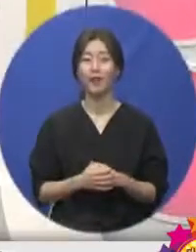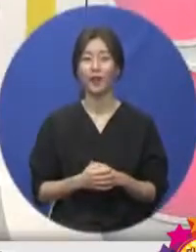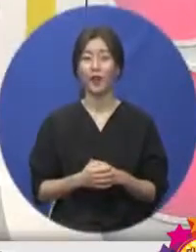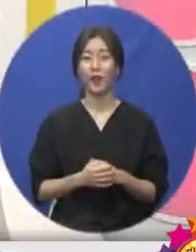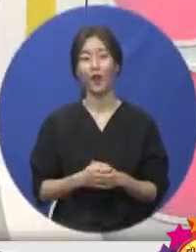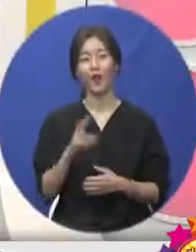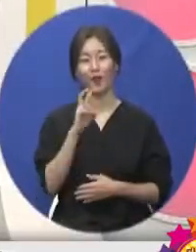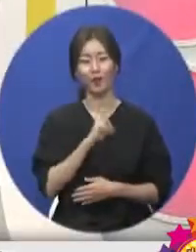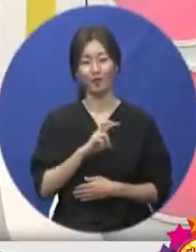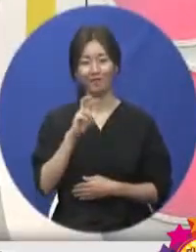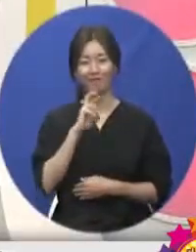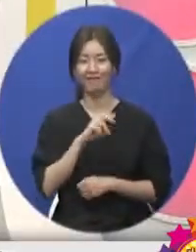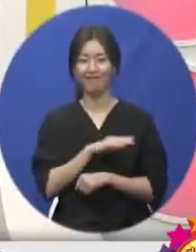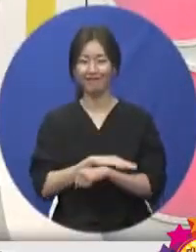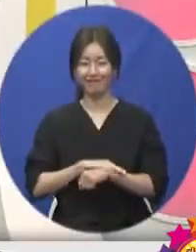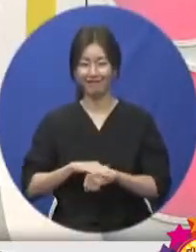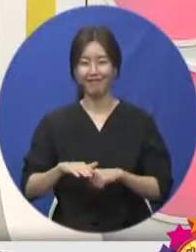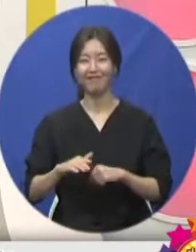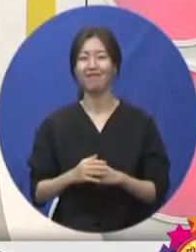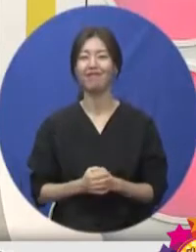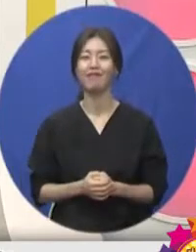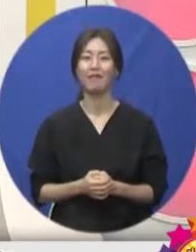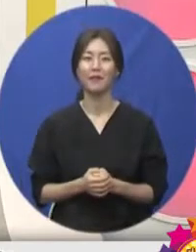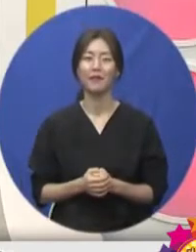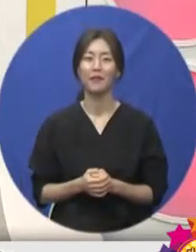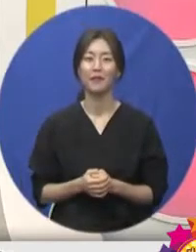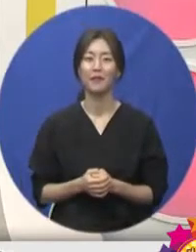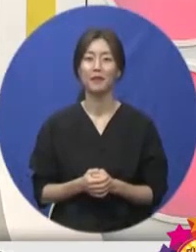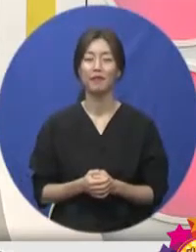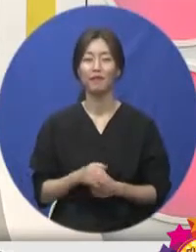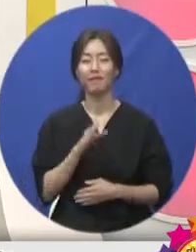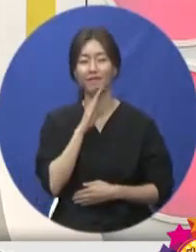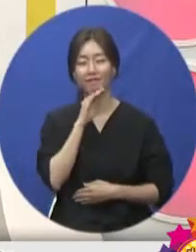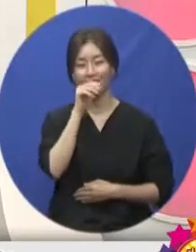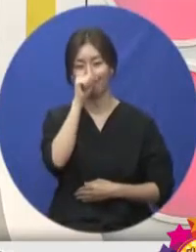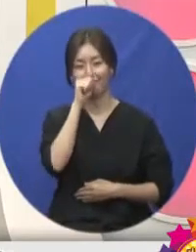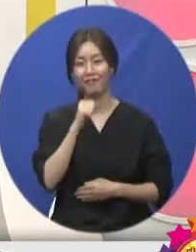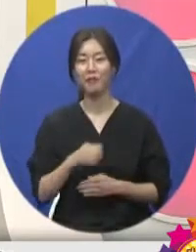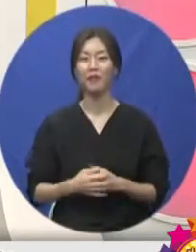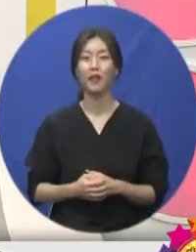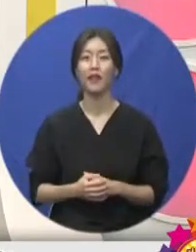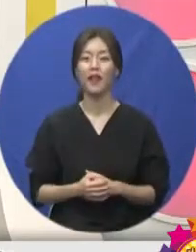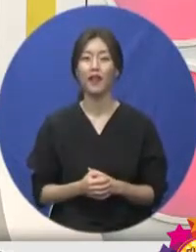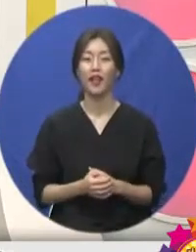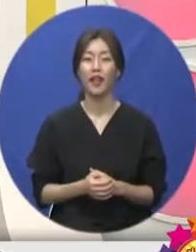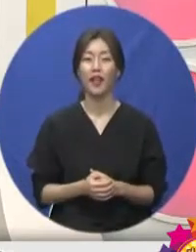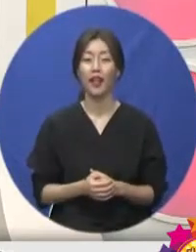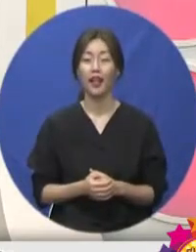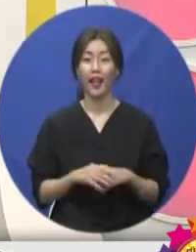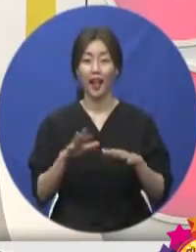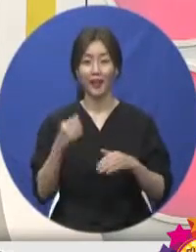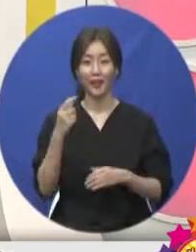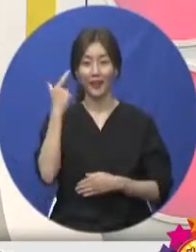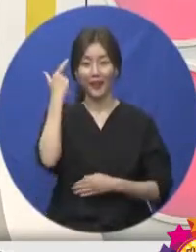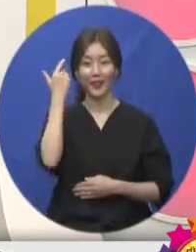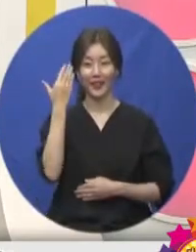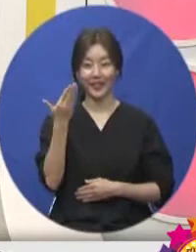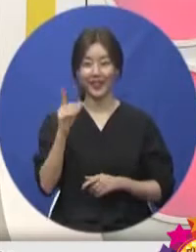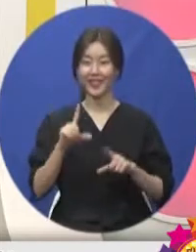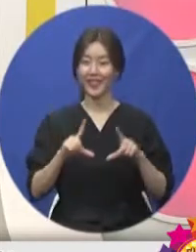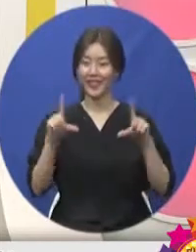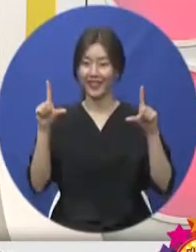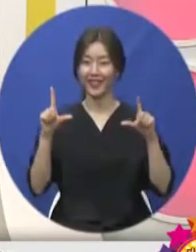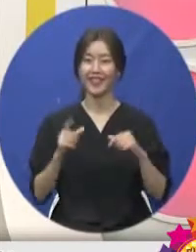아, 노래 잘 들었습니다. 아버님 잘하셨습니다. 네, 네. 아주 좋았습니다. 자, 또 퀴즈 한번 안 보신 분들